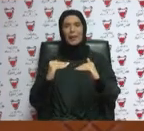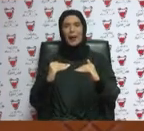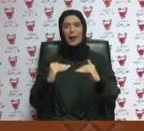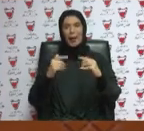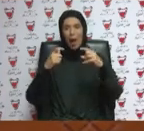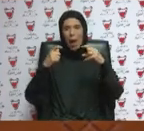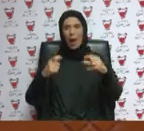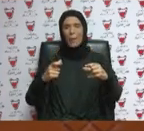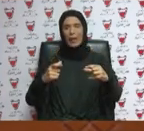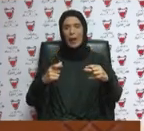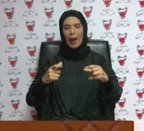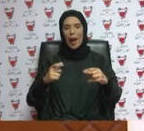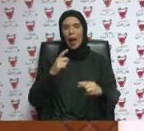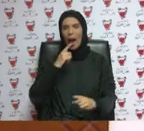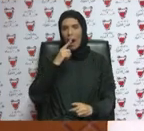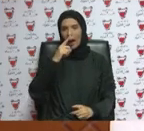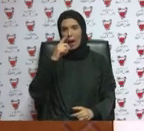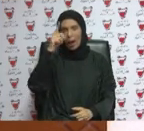وأتذكر قوله تعالى